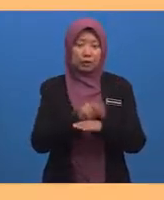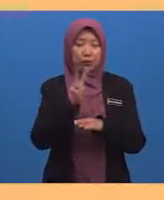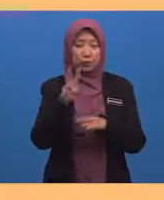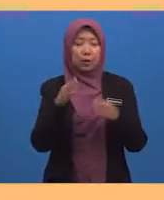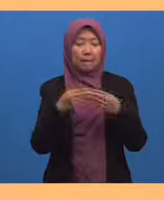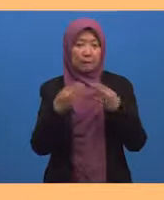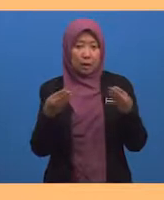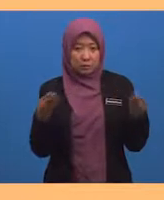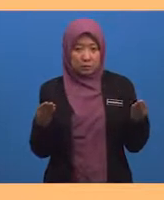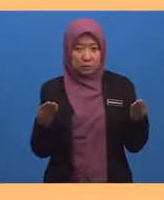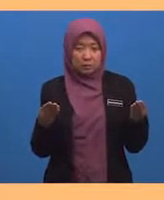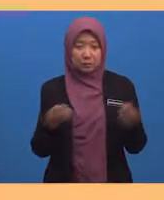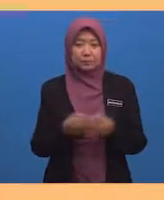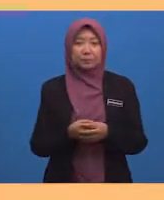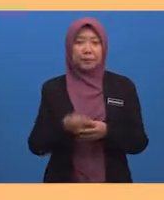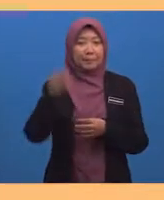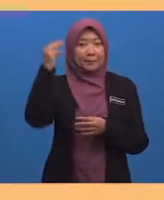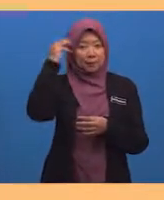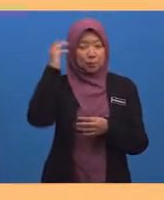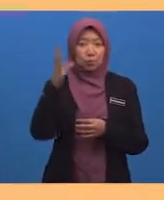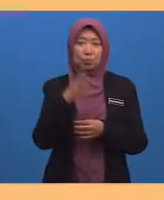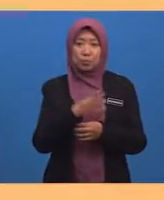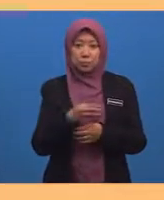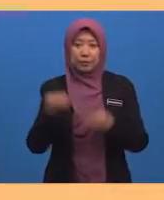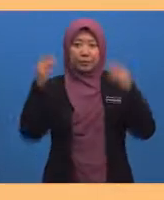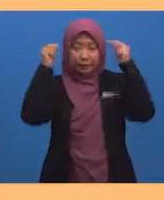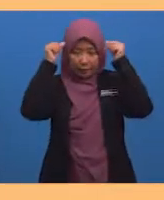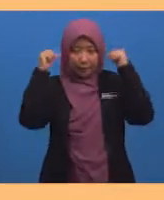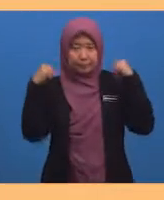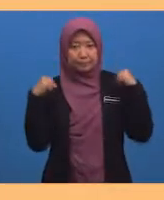bahasa iaitu bahasa Melayu dan bahasa Arab.